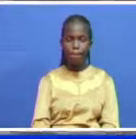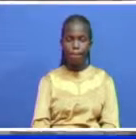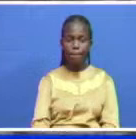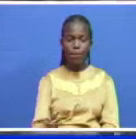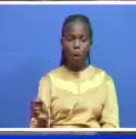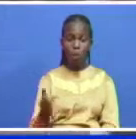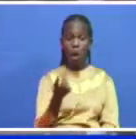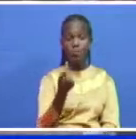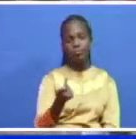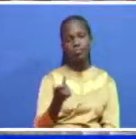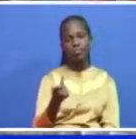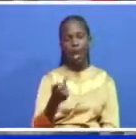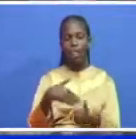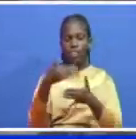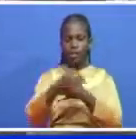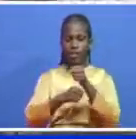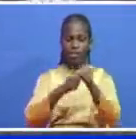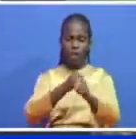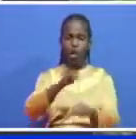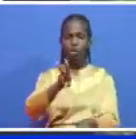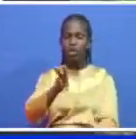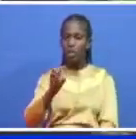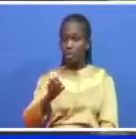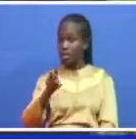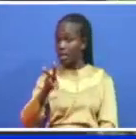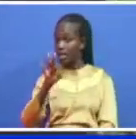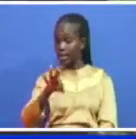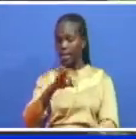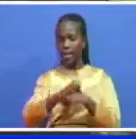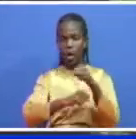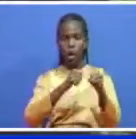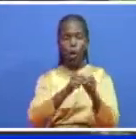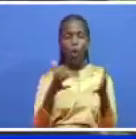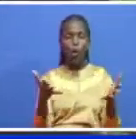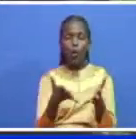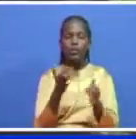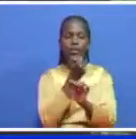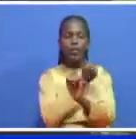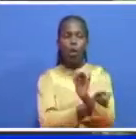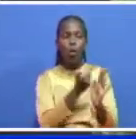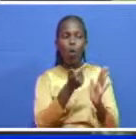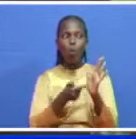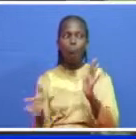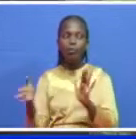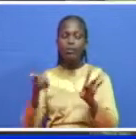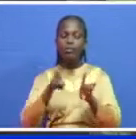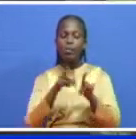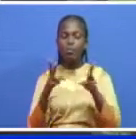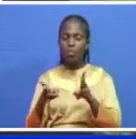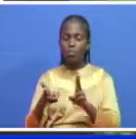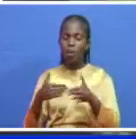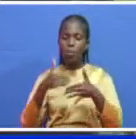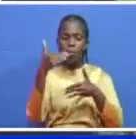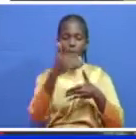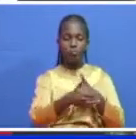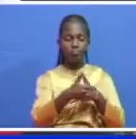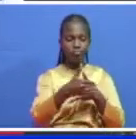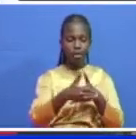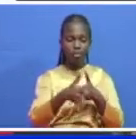Mwine wambe mwaka netuwa dhuwa ngilili na miongoli na itatu mwaka ula kalenda kama somo kio sio kitha tatane chino kufalanyo ni uwa